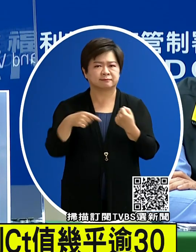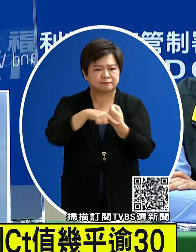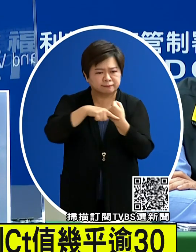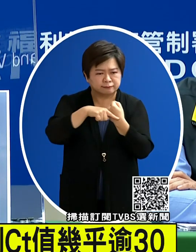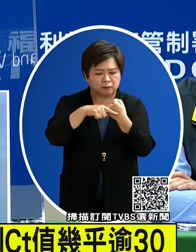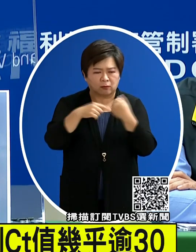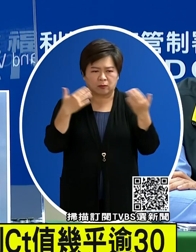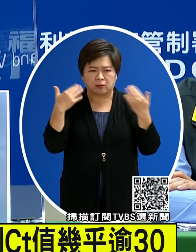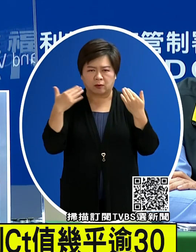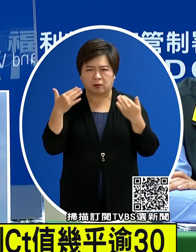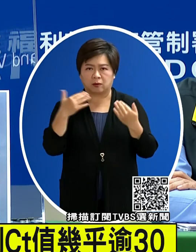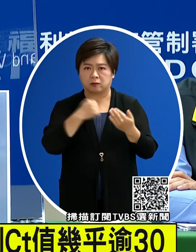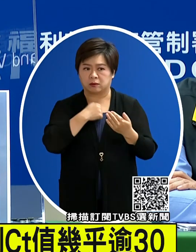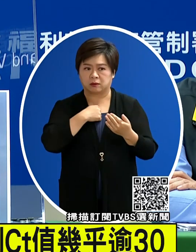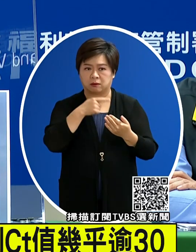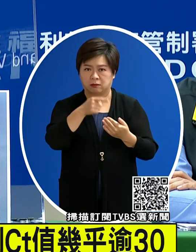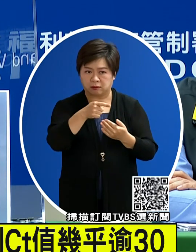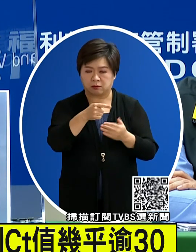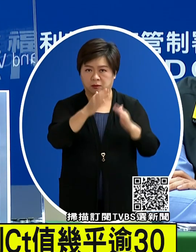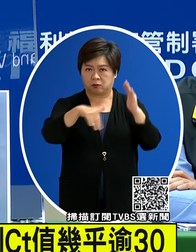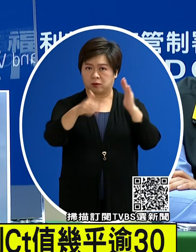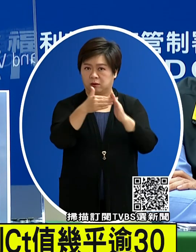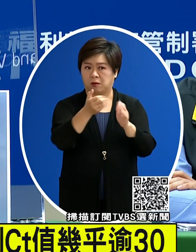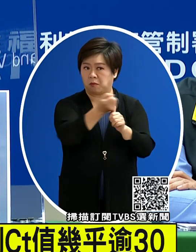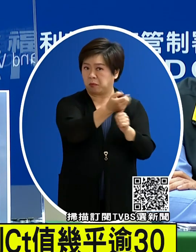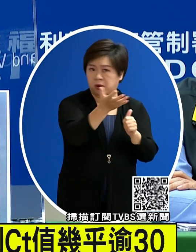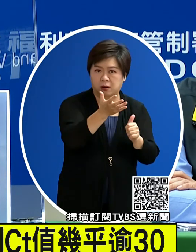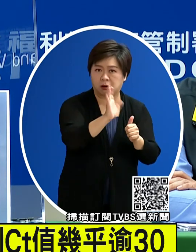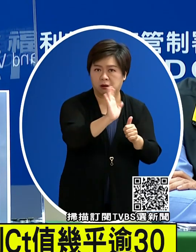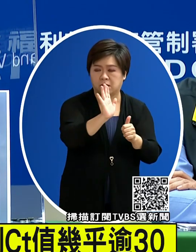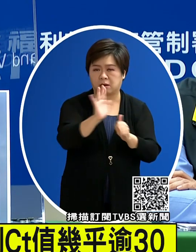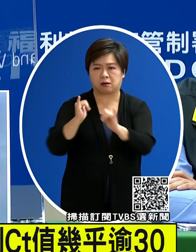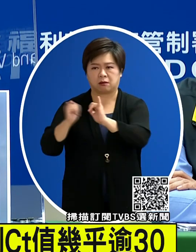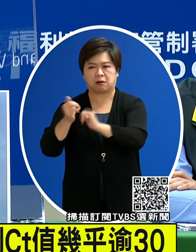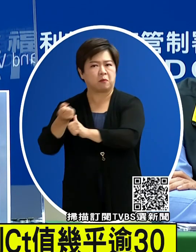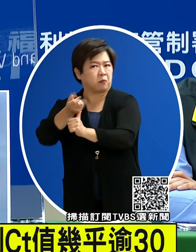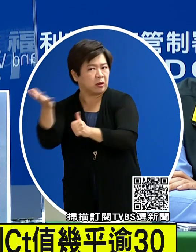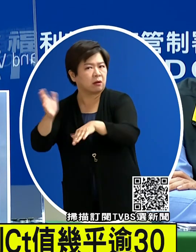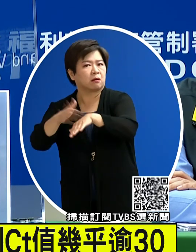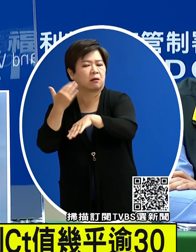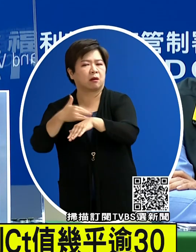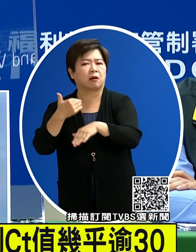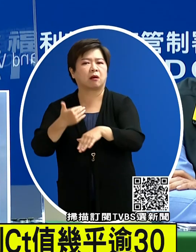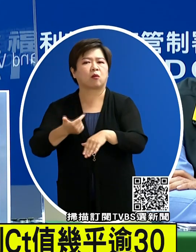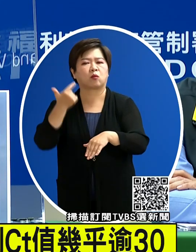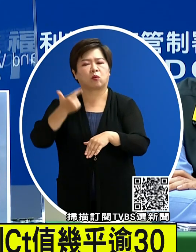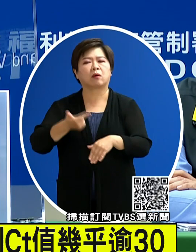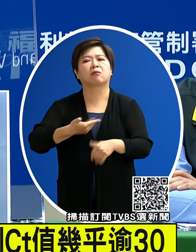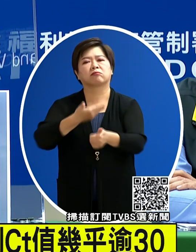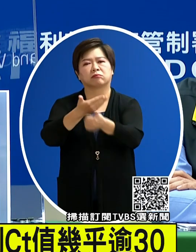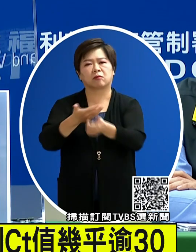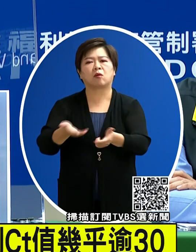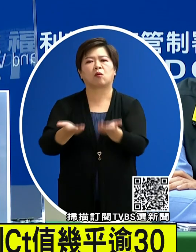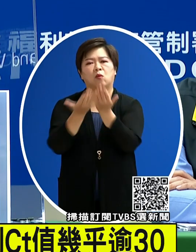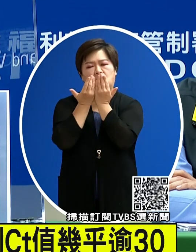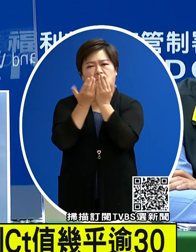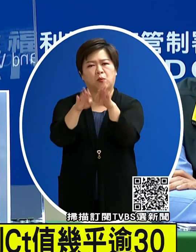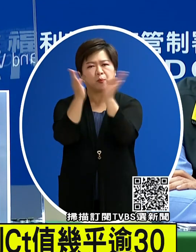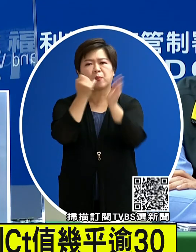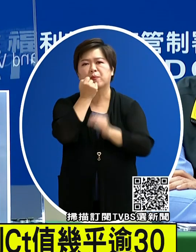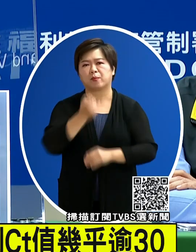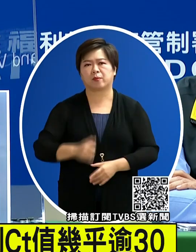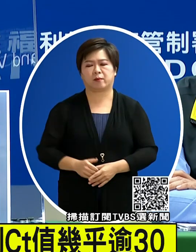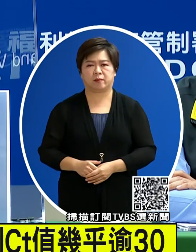楚之后，如果确实是没有造成学校或社区的一个威胁，那及早复课那就是可以的。